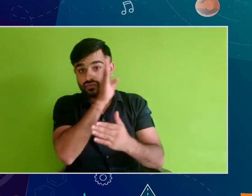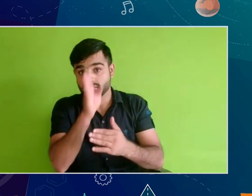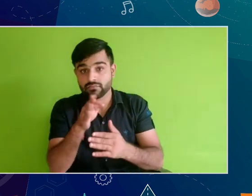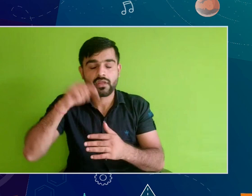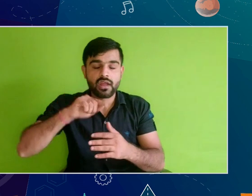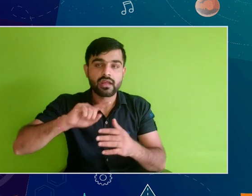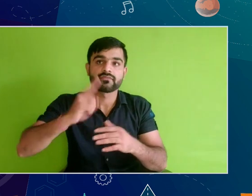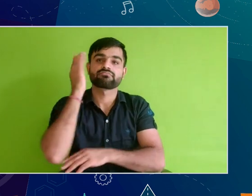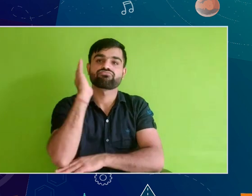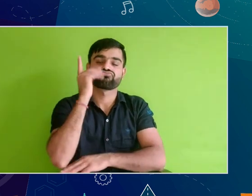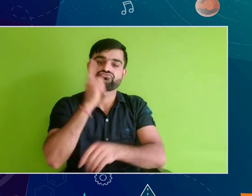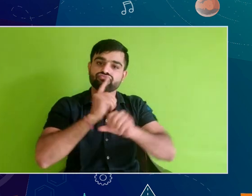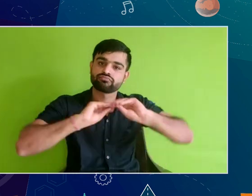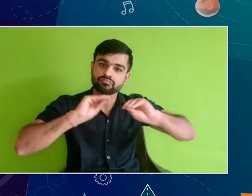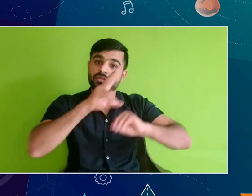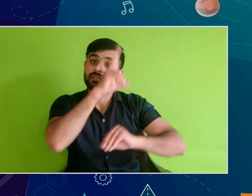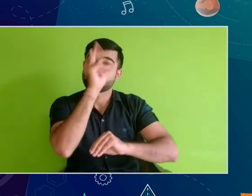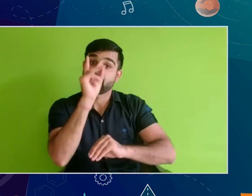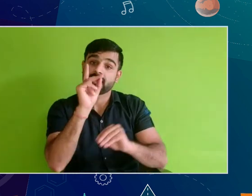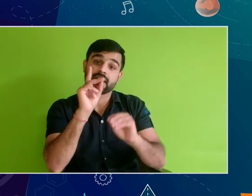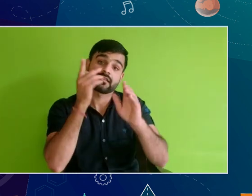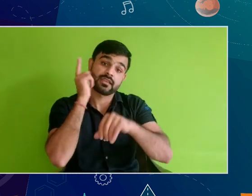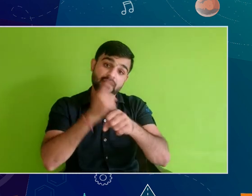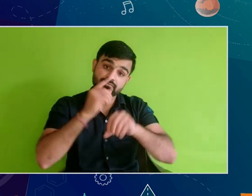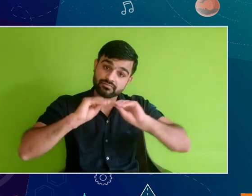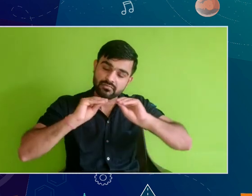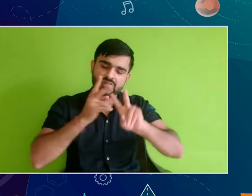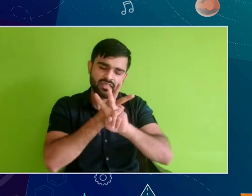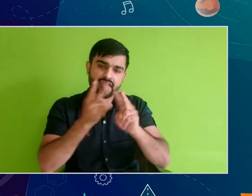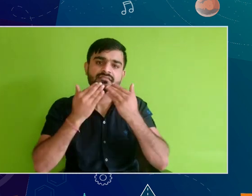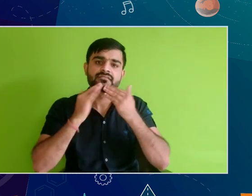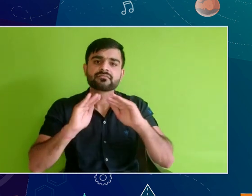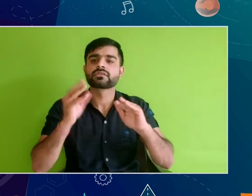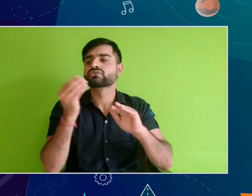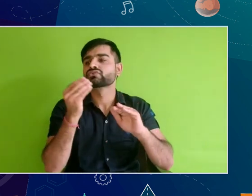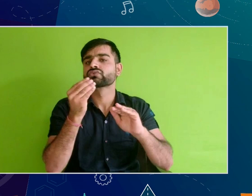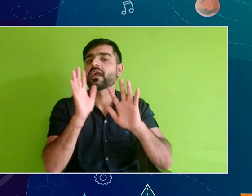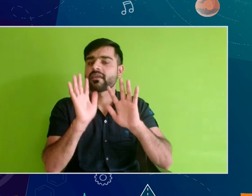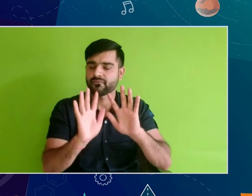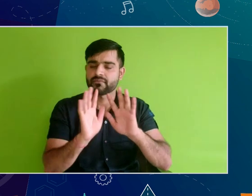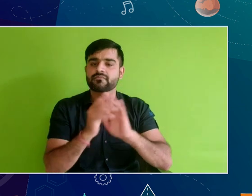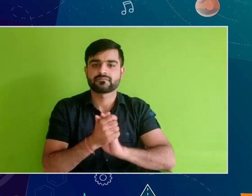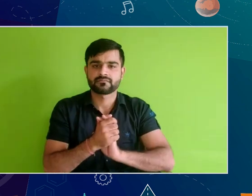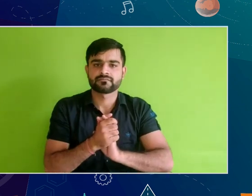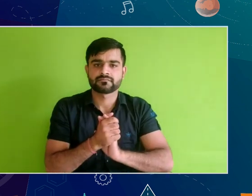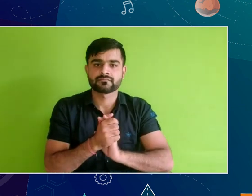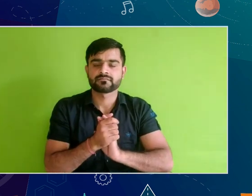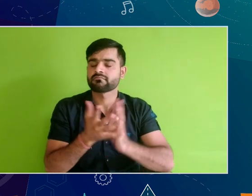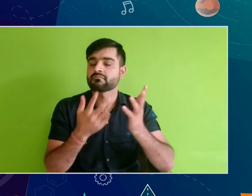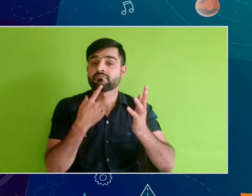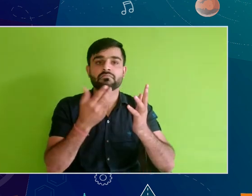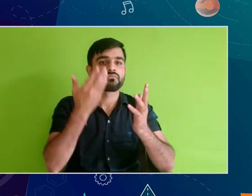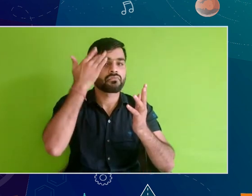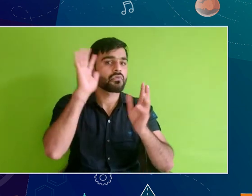ये कराया, सेकेंड पीरियड में ये कराया. इनफैक्ट कुछ बच्चे ऐसे भी होते हैं जिन जो सिर्फ इनफैक्ट ये भी नहीं बता पाते कि